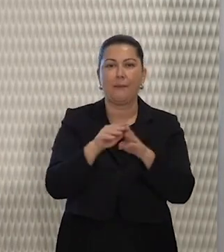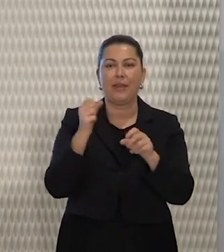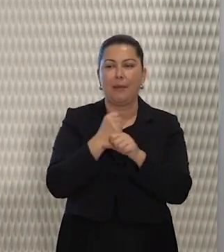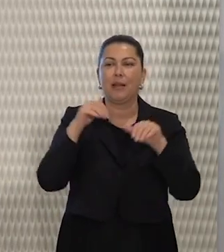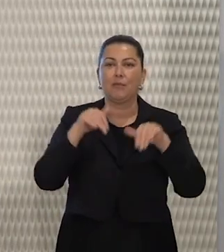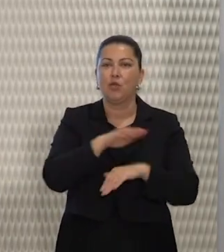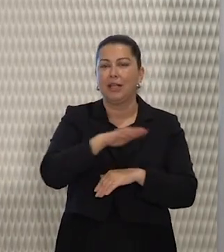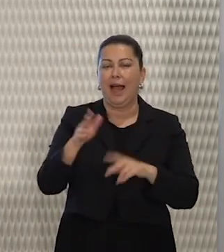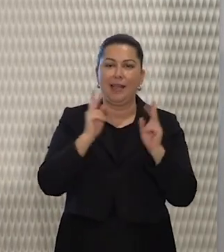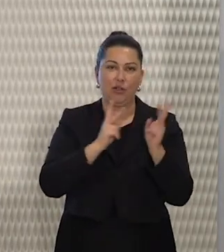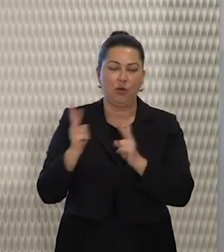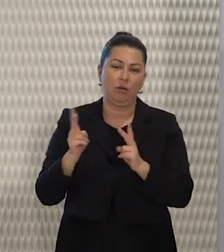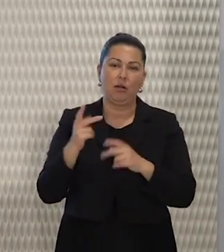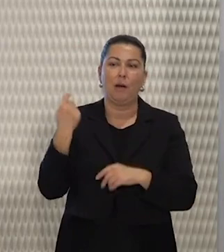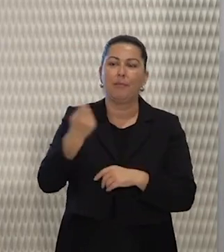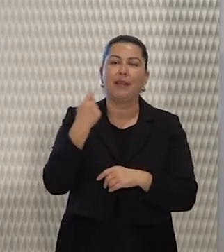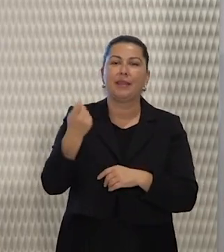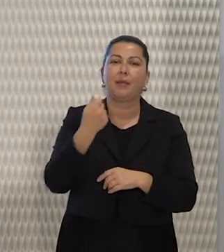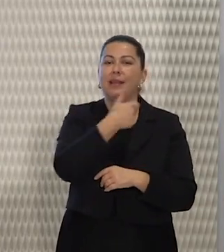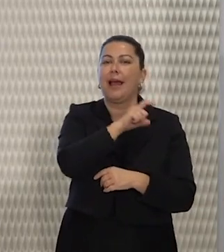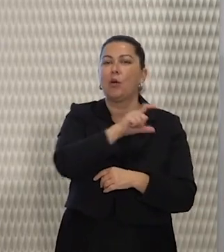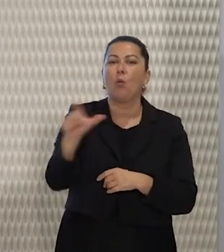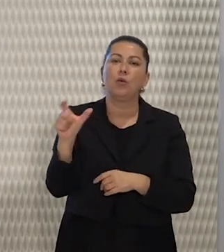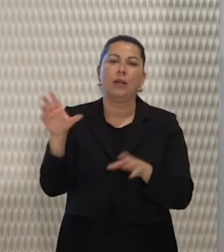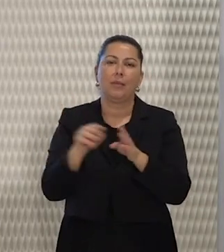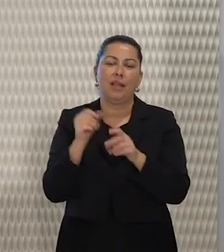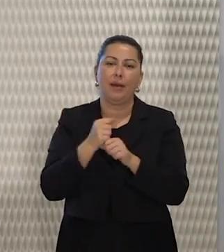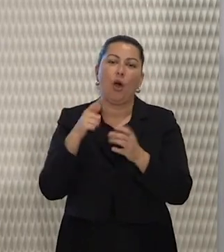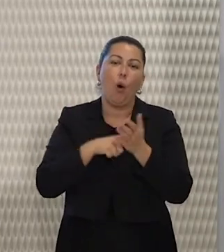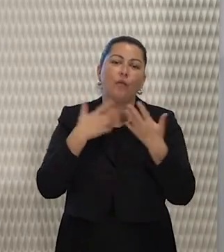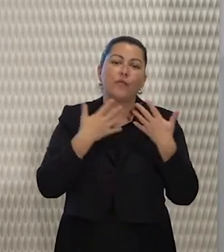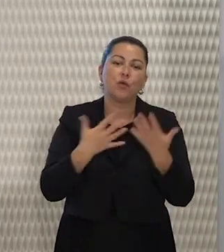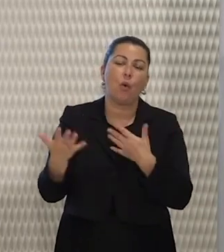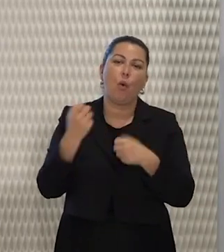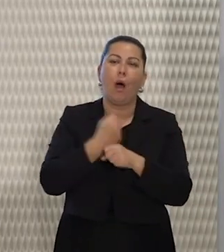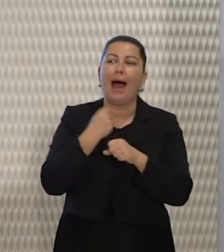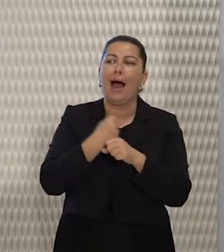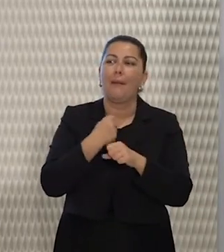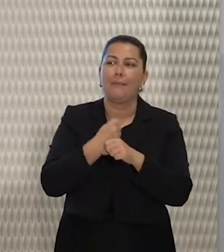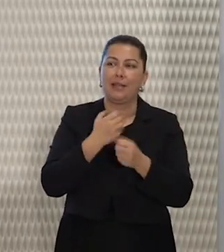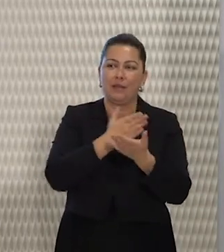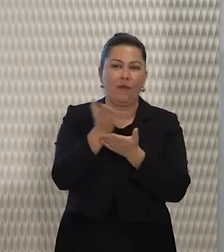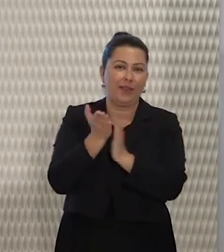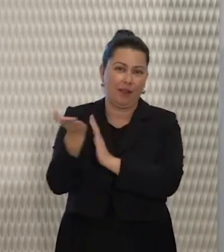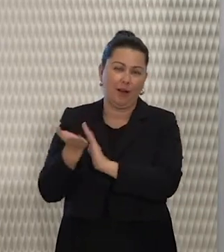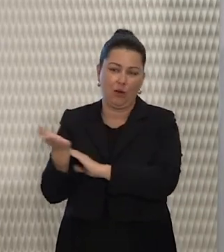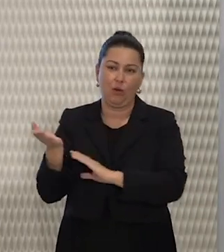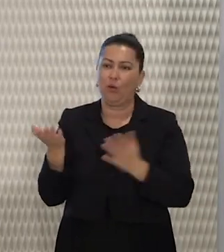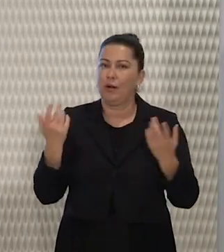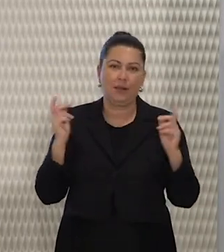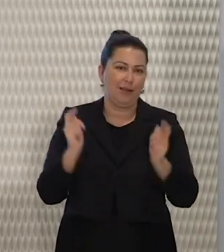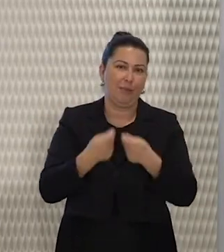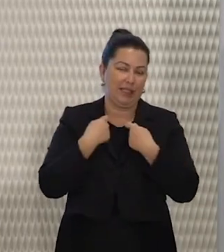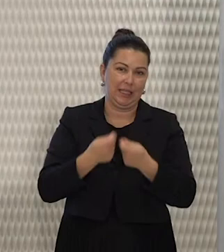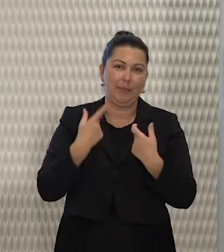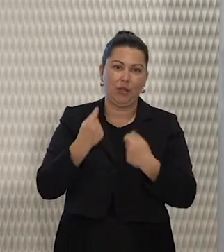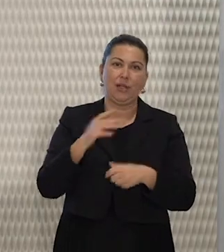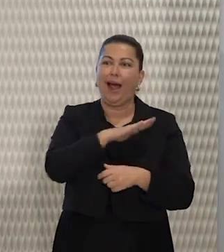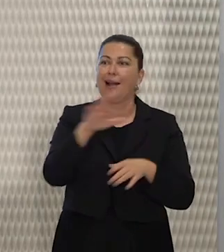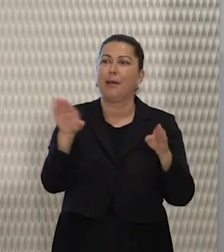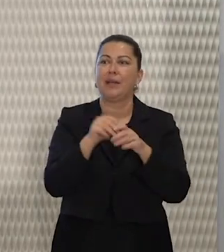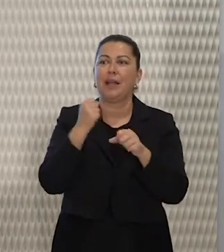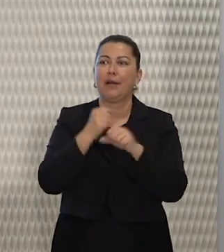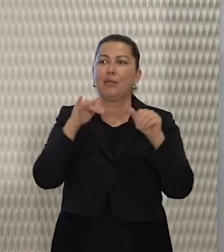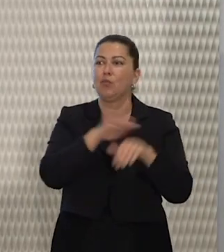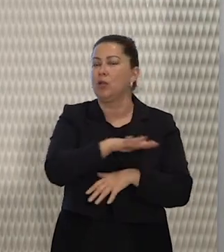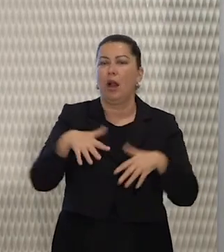können. Das ist in einem Betrieb mit 100 Mitarbeitern oft so der Fall, dass es diese Arbeitsteiligkeit nicht so gibt. Das heißt, es müssen alle Mitarbeiter